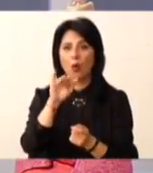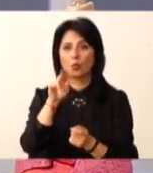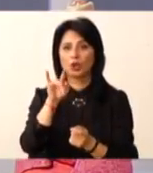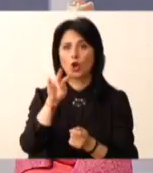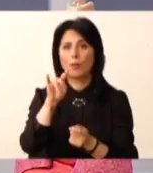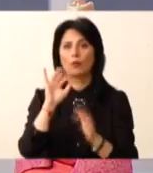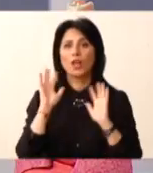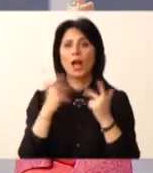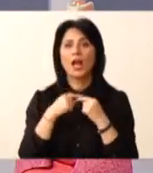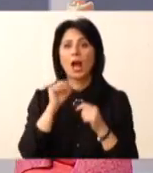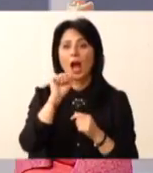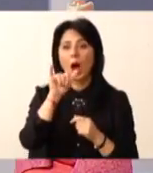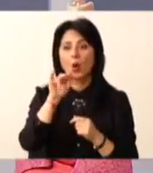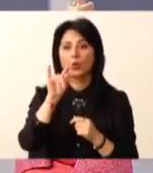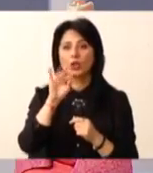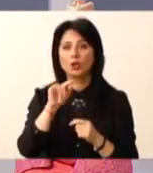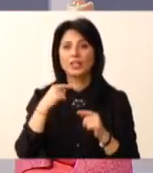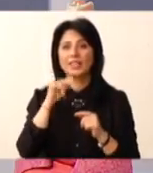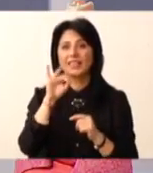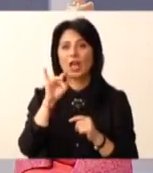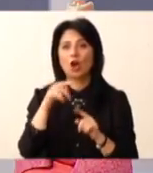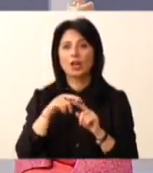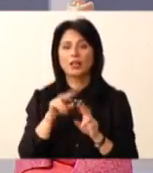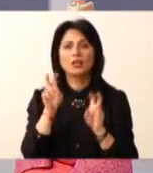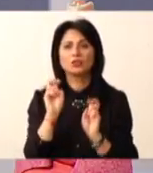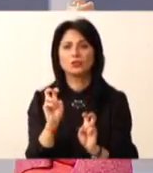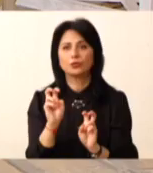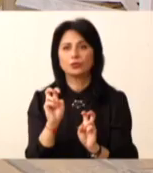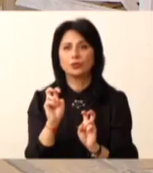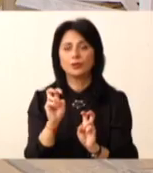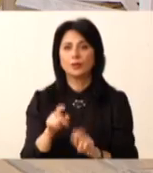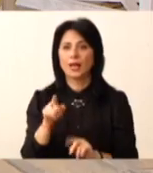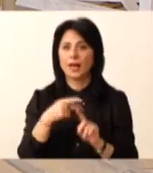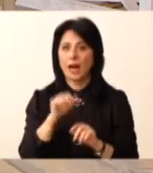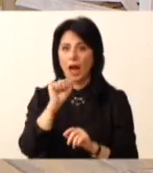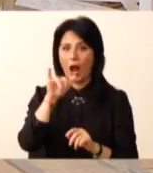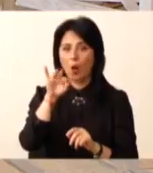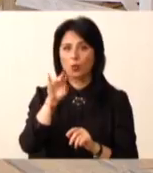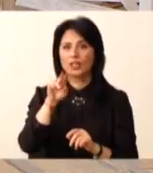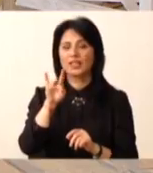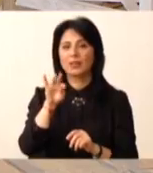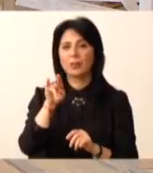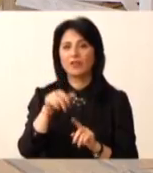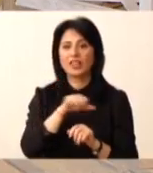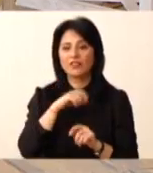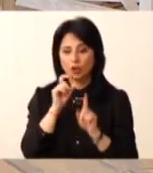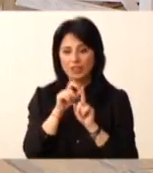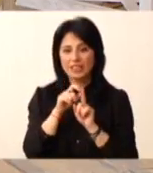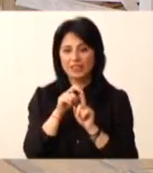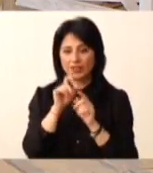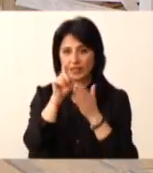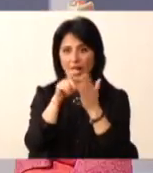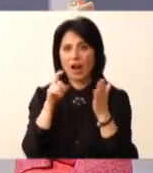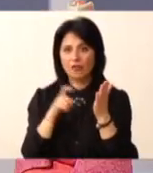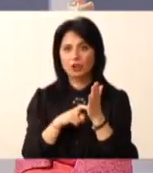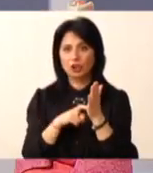აუტოიმუნური ანთება, აუტოიმუნური თიროიდიტი. რას ნიშნავს ეს, მაიკო? აუტოიმუნური თიროიდიტი თვითონ სიტყვები რო